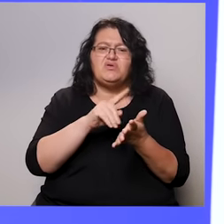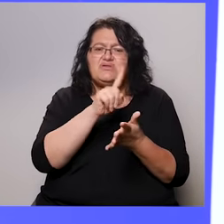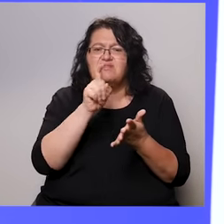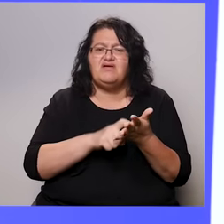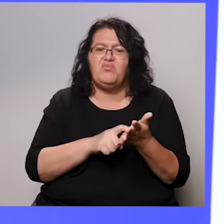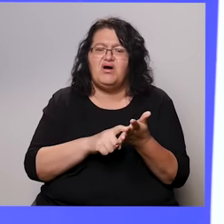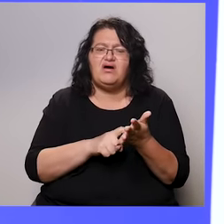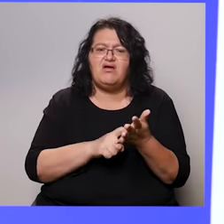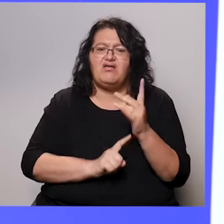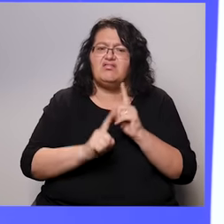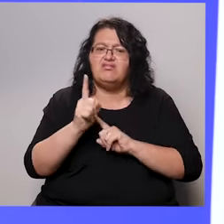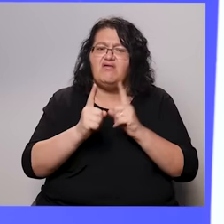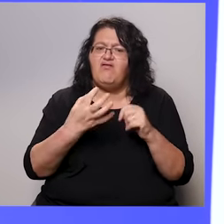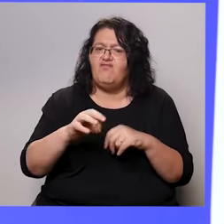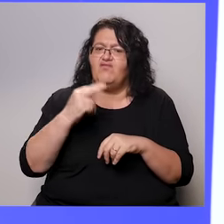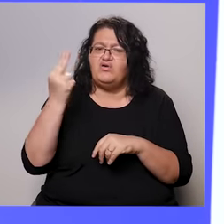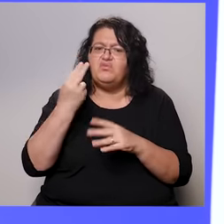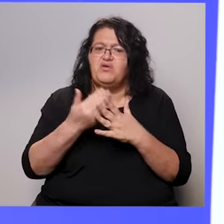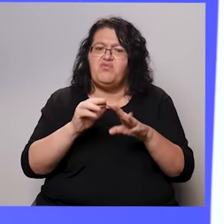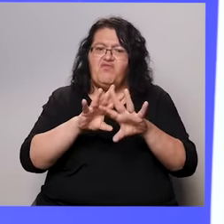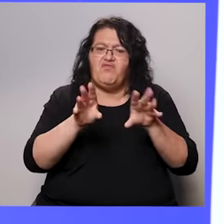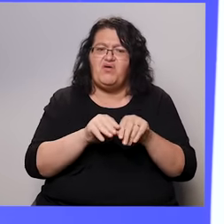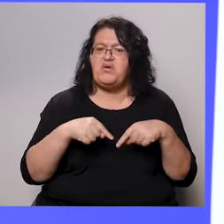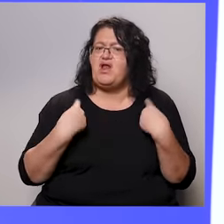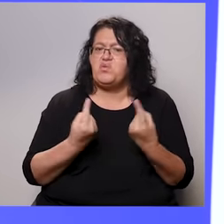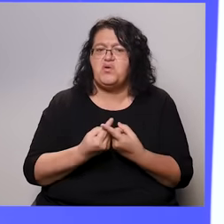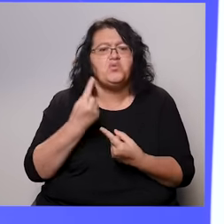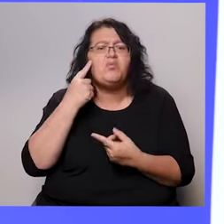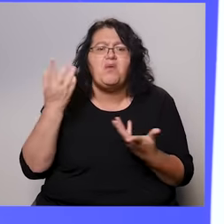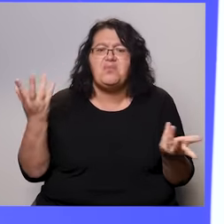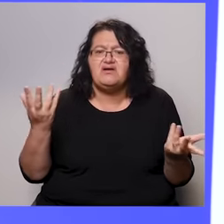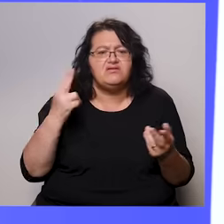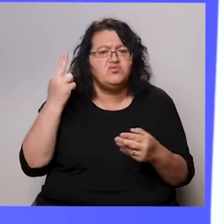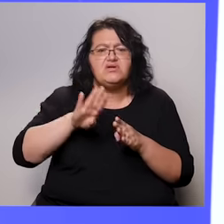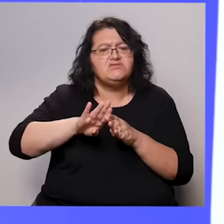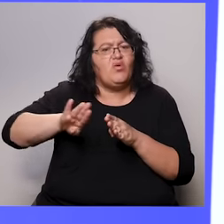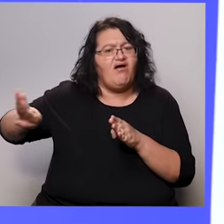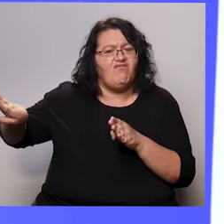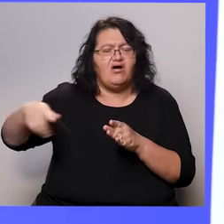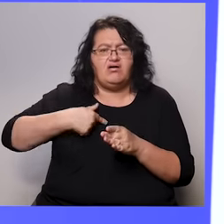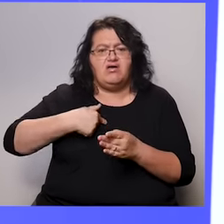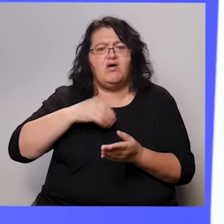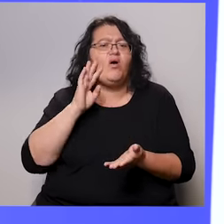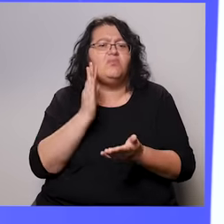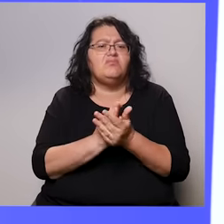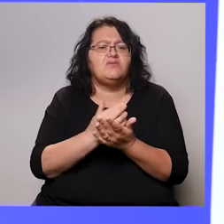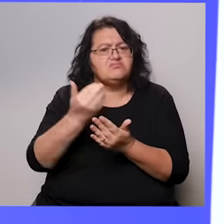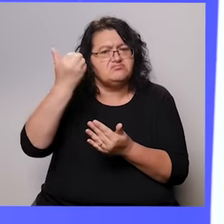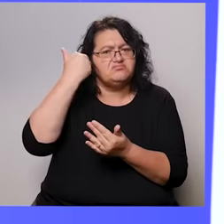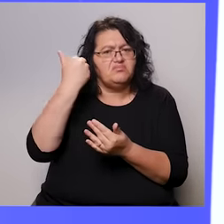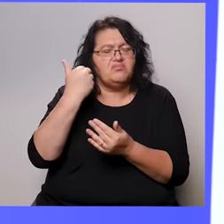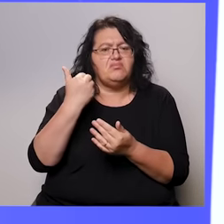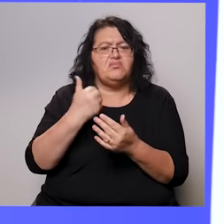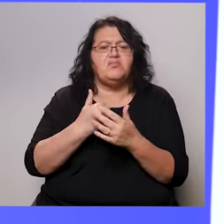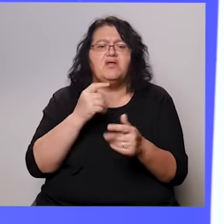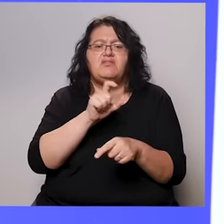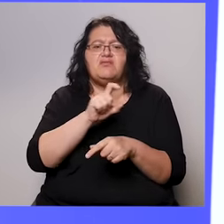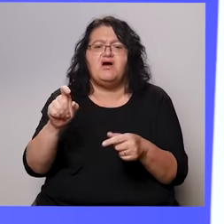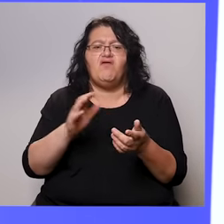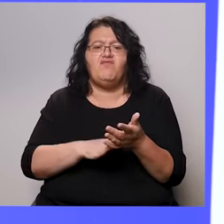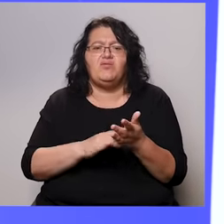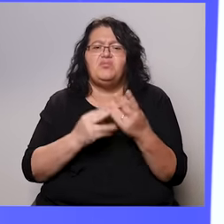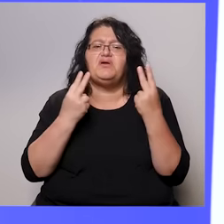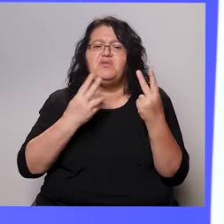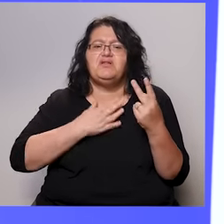oare dacă asta e voia lui Dumnezeu pentru familia noastră? L-am exclus total pe Dumnezeu din ecuația asta, datorită faptului că au